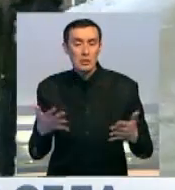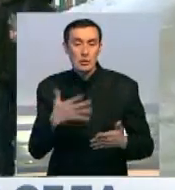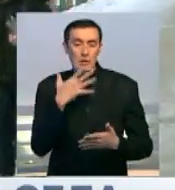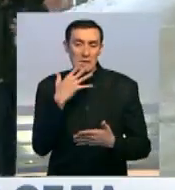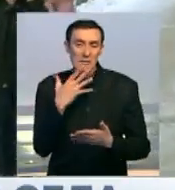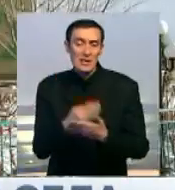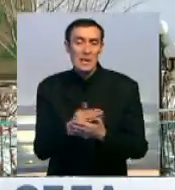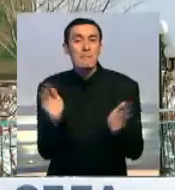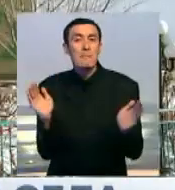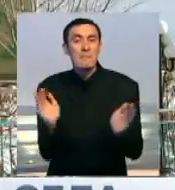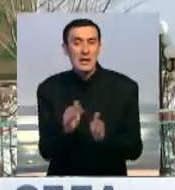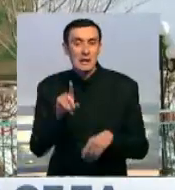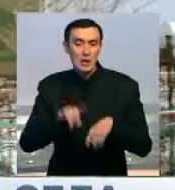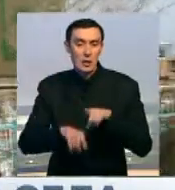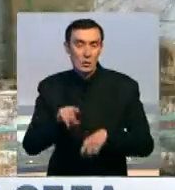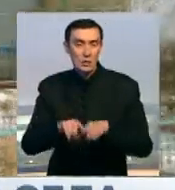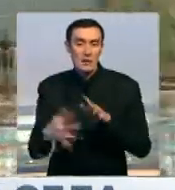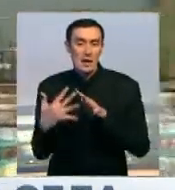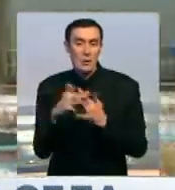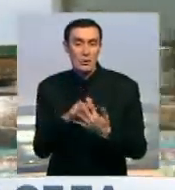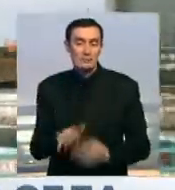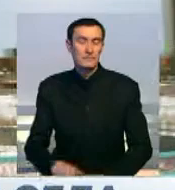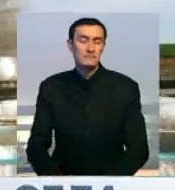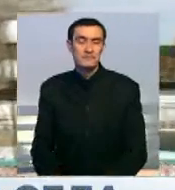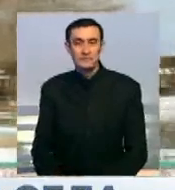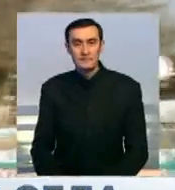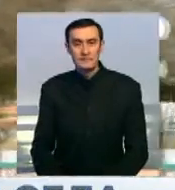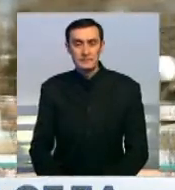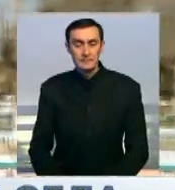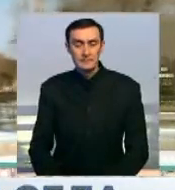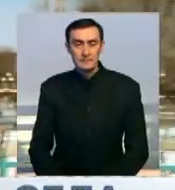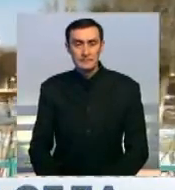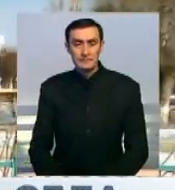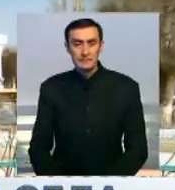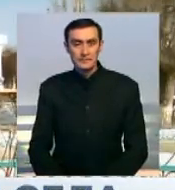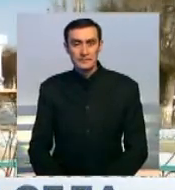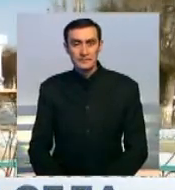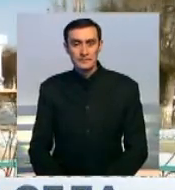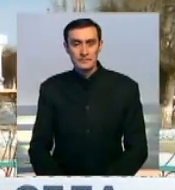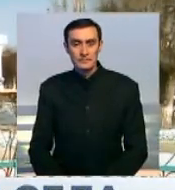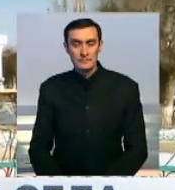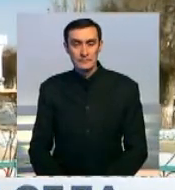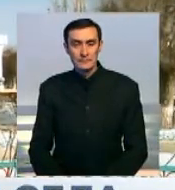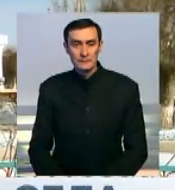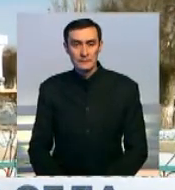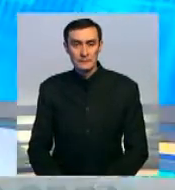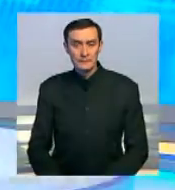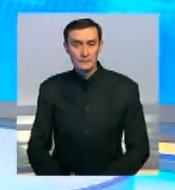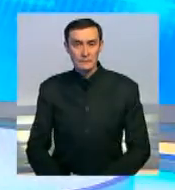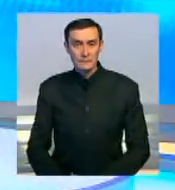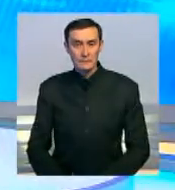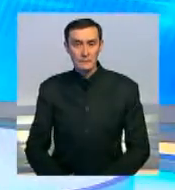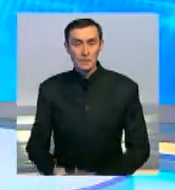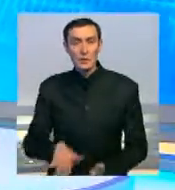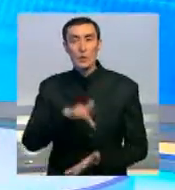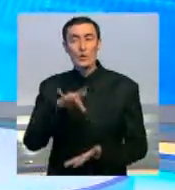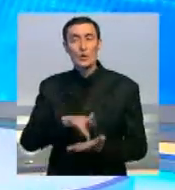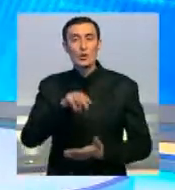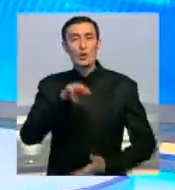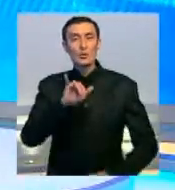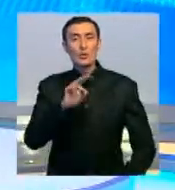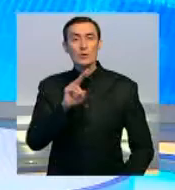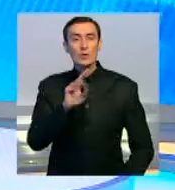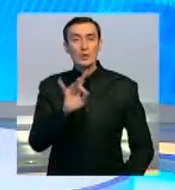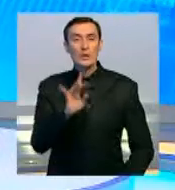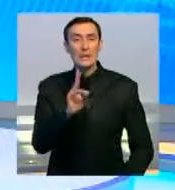родины. Райхан Тажибаева, Канат Инсибаев, Руслан Айтмамбетов, Кызылординская область, Хабар 24. Туркестан с